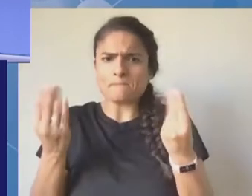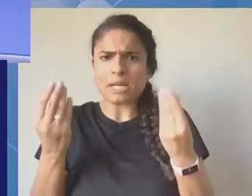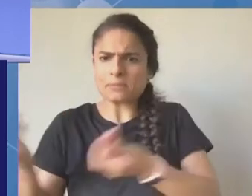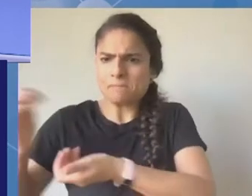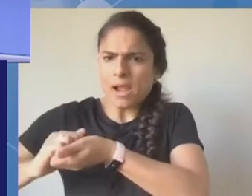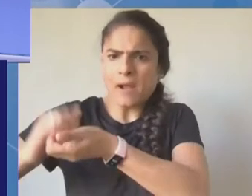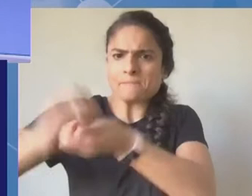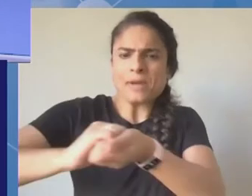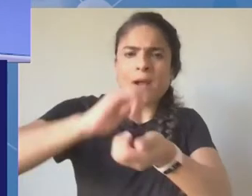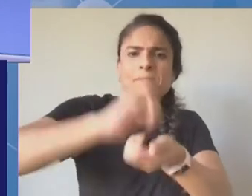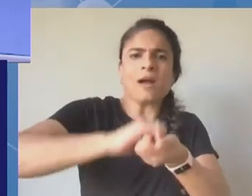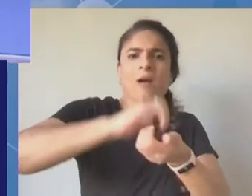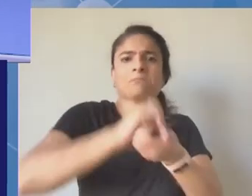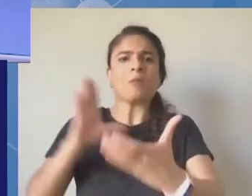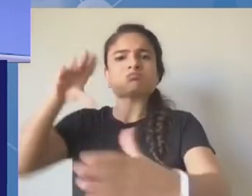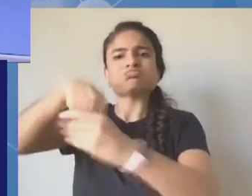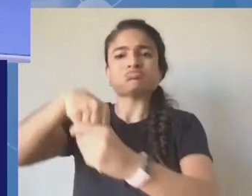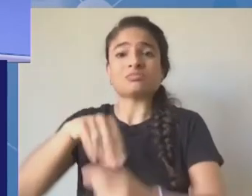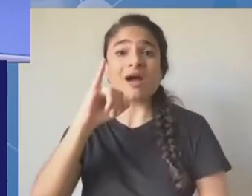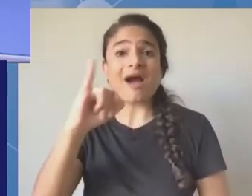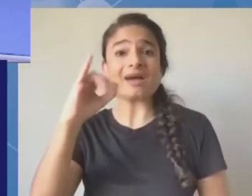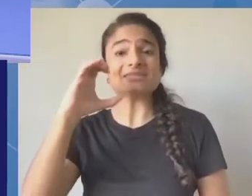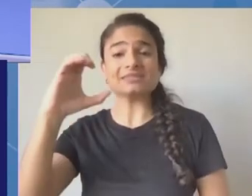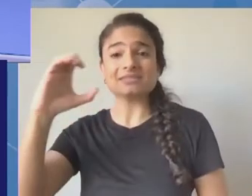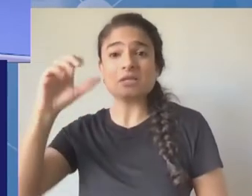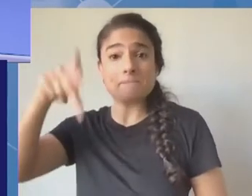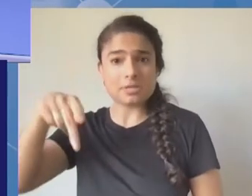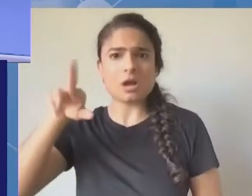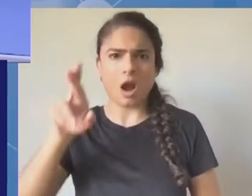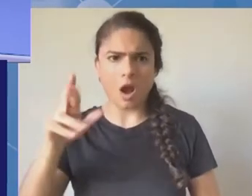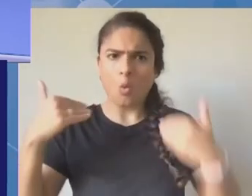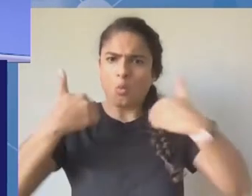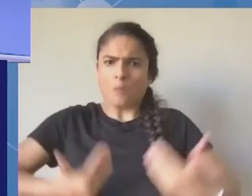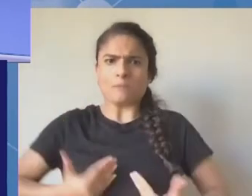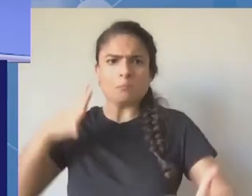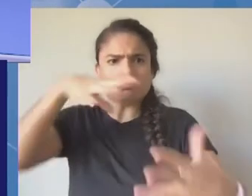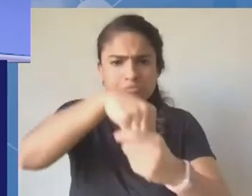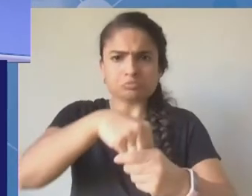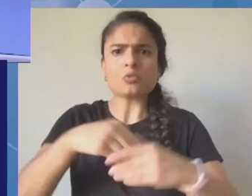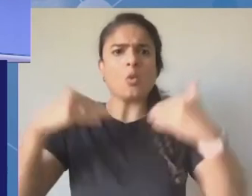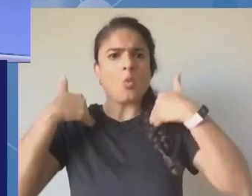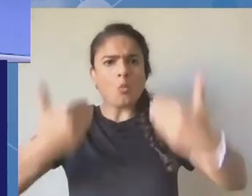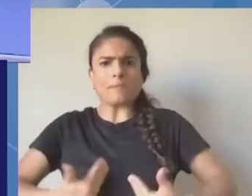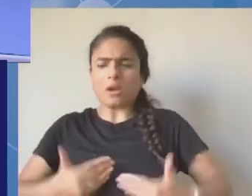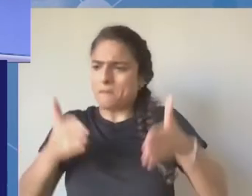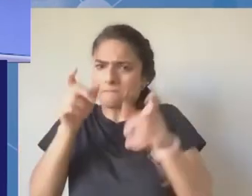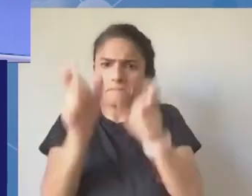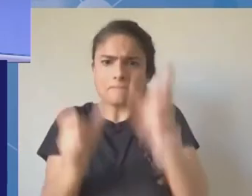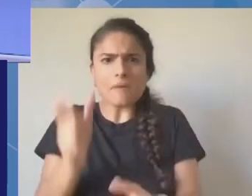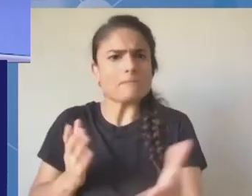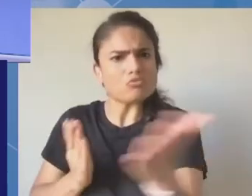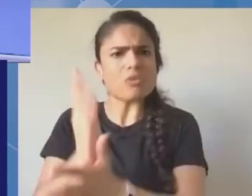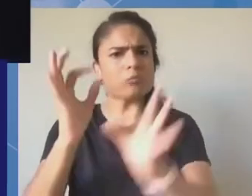权，我们应该把这些权利能够扩展，而且能够得到监督和结算。我们应